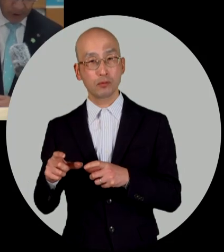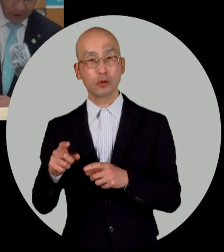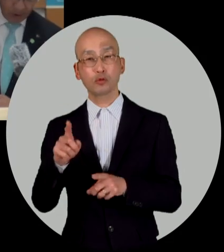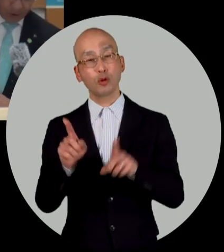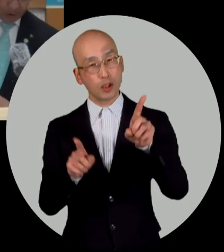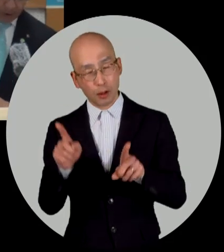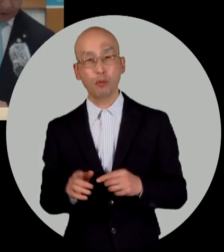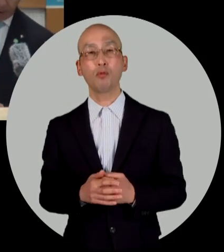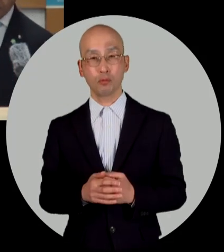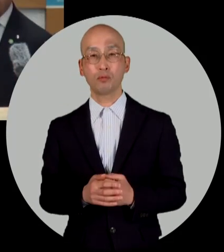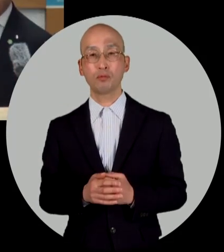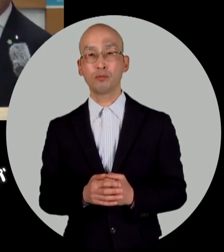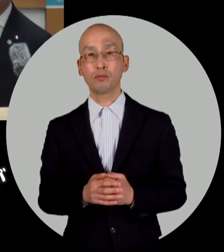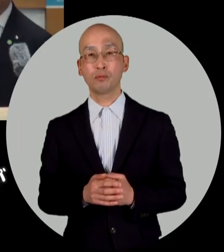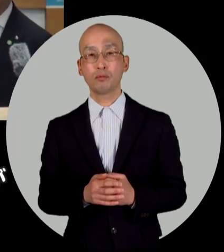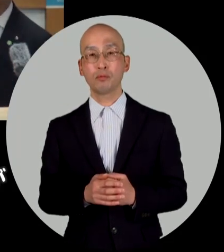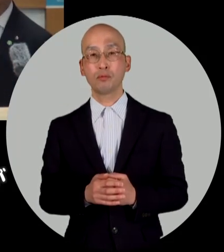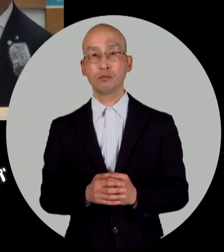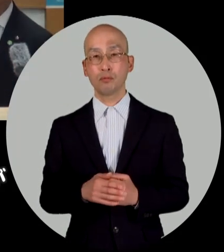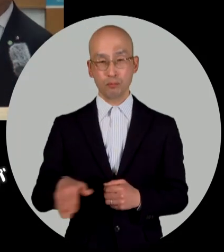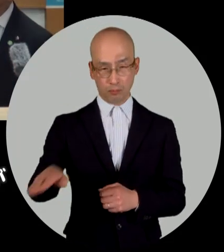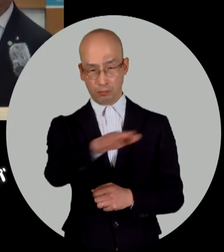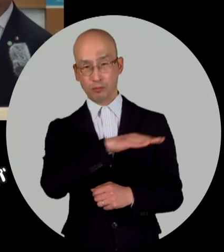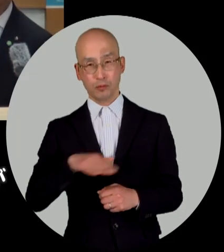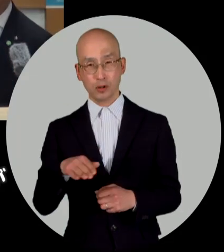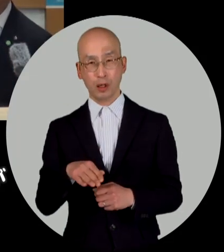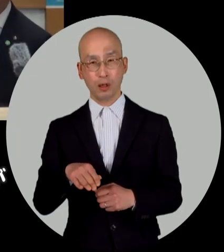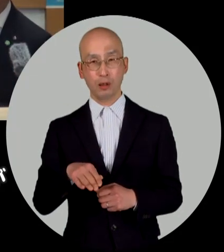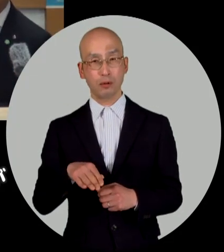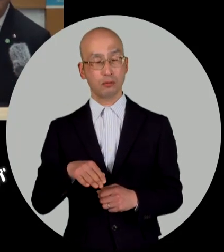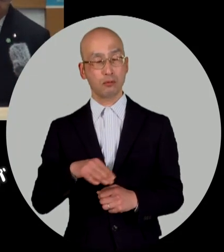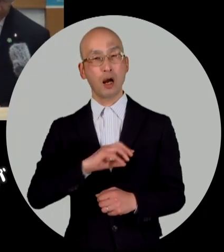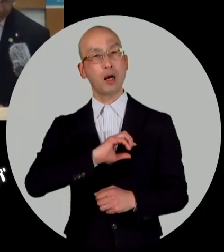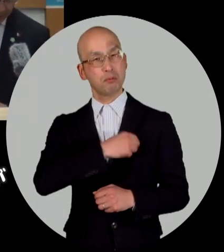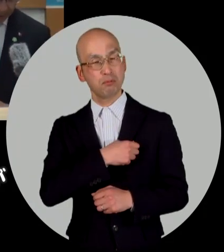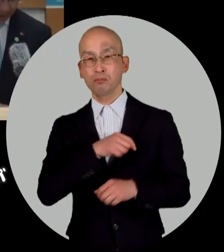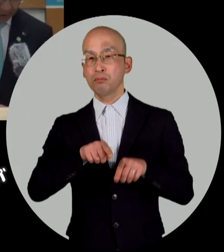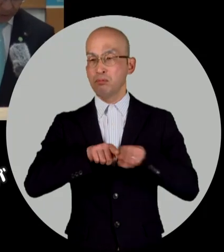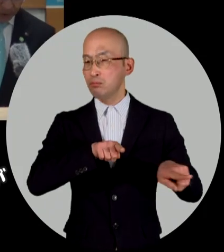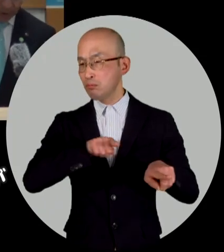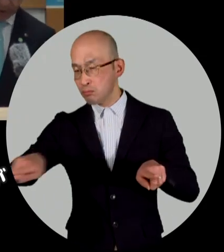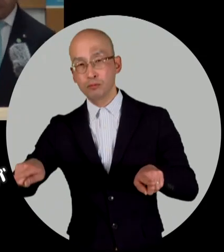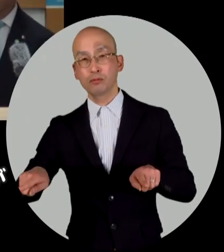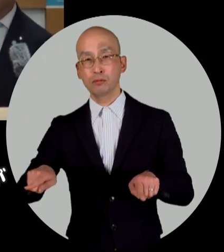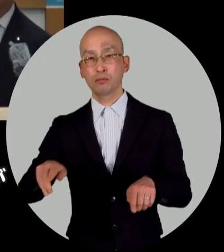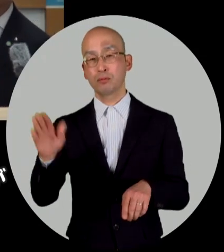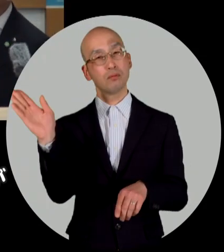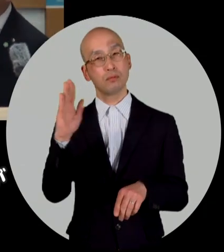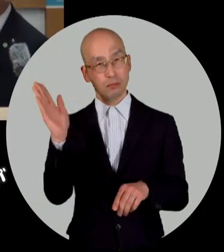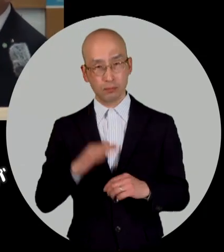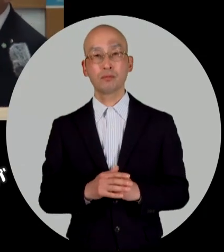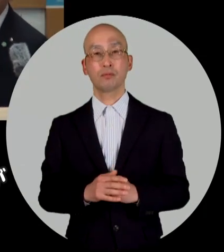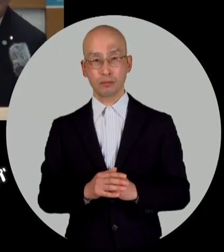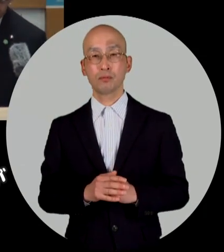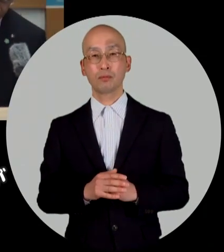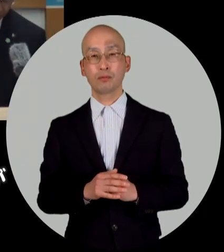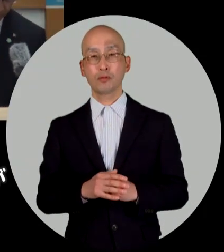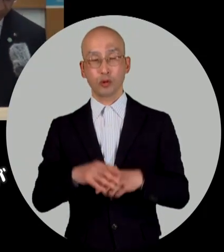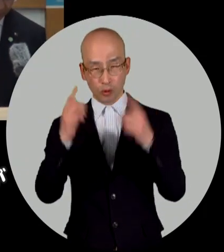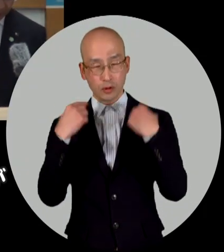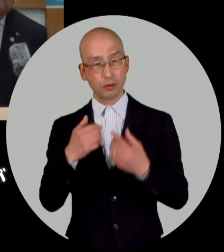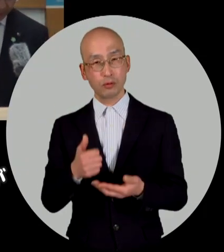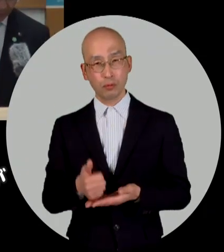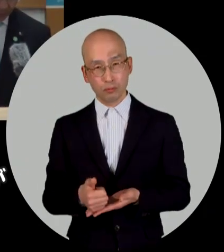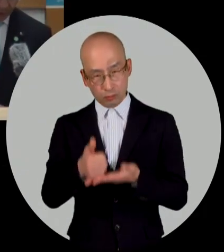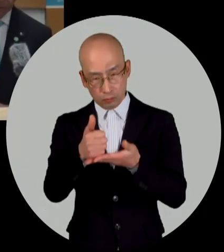ですね、周囲が着脱について、強制するということがあってはならないということを言っ